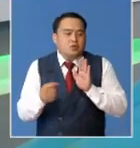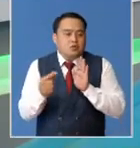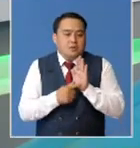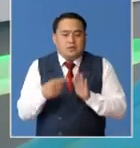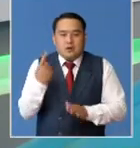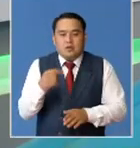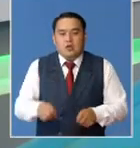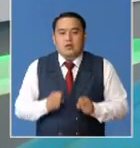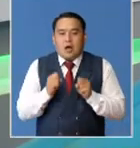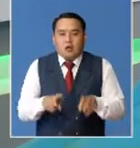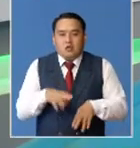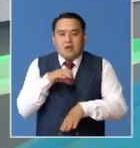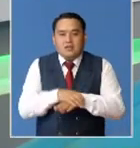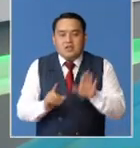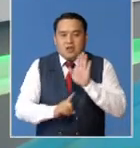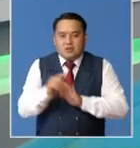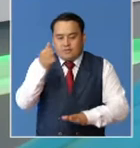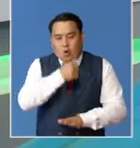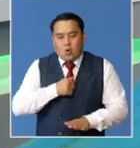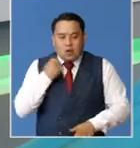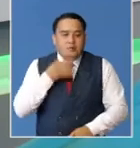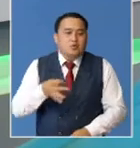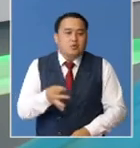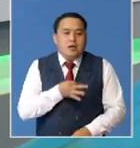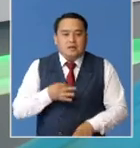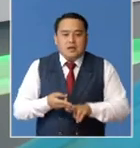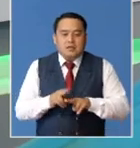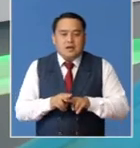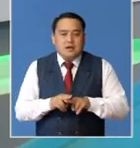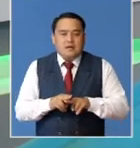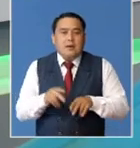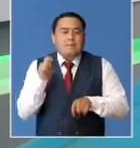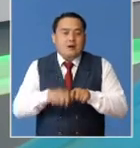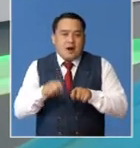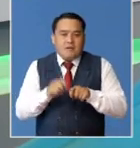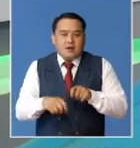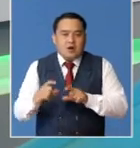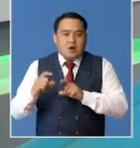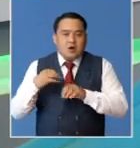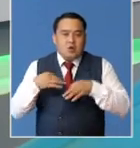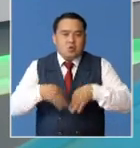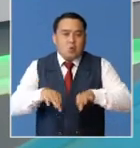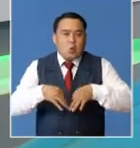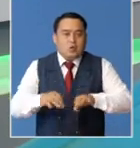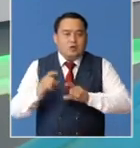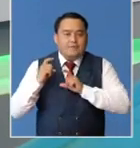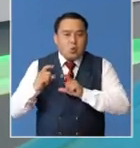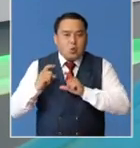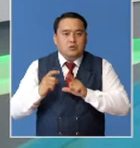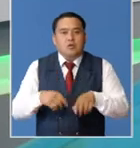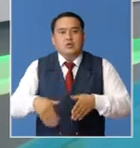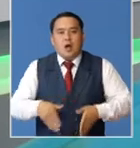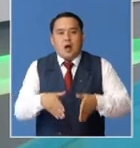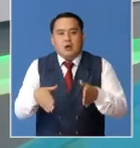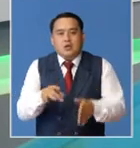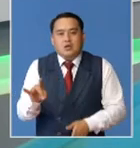771 правонарушение выявлено с начала текущего года в Алматинской области в ходе проверок грузовых автотранспортных средств на